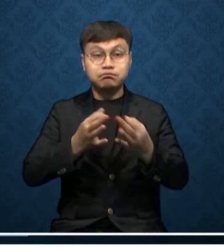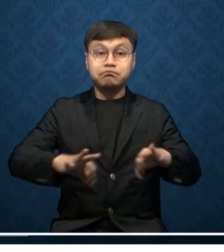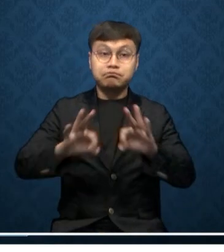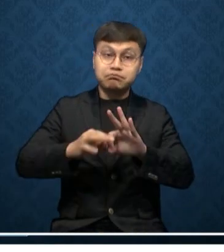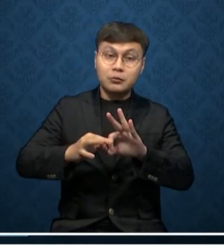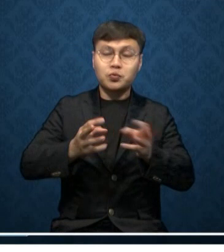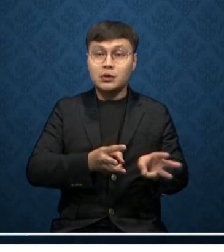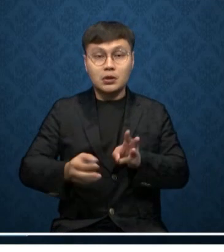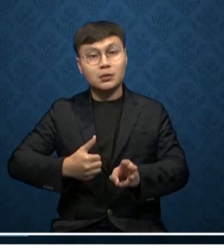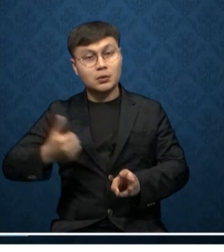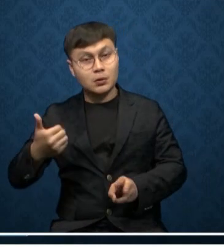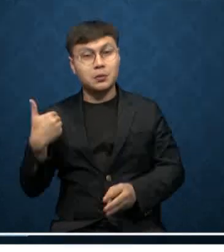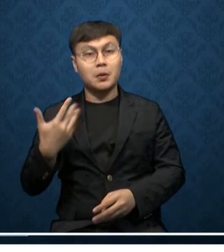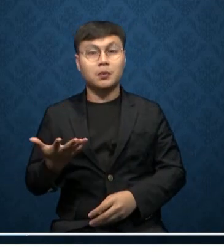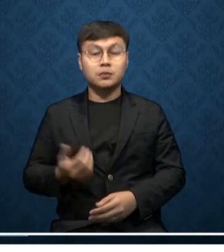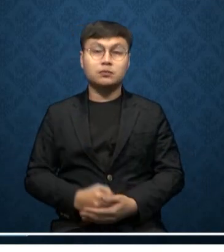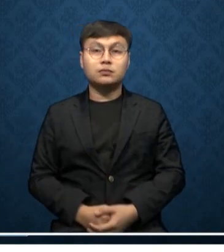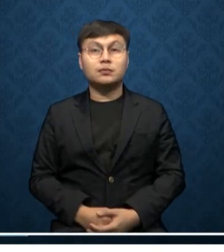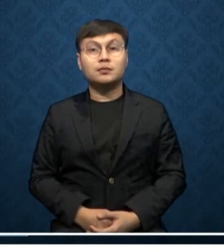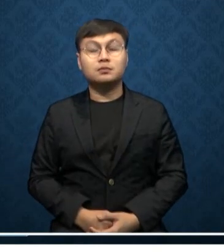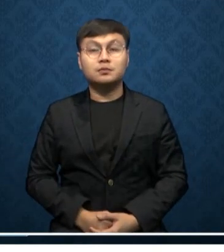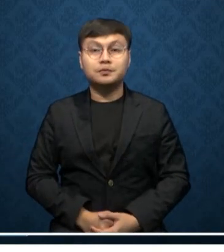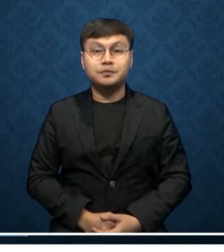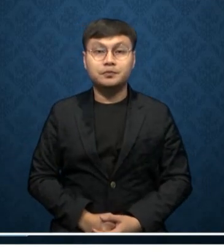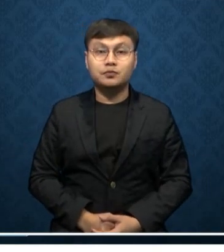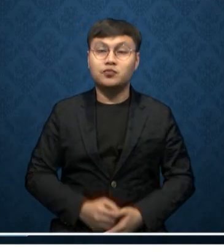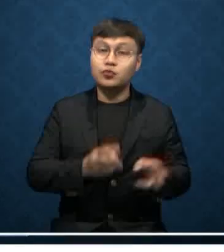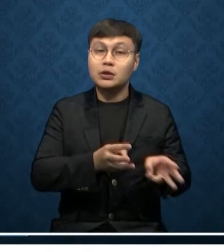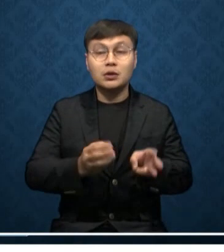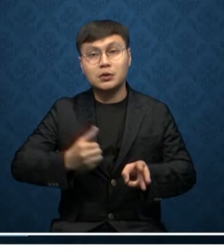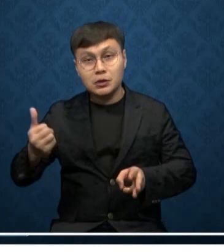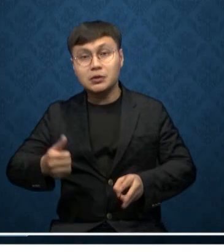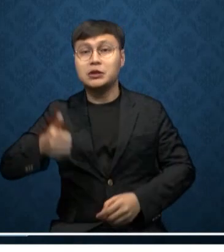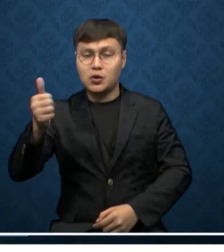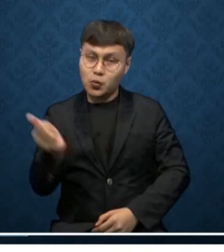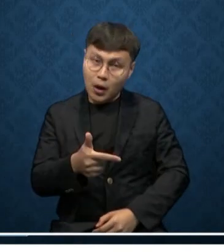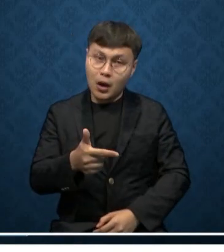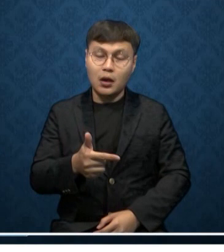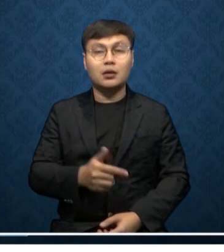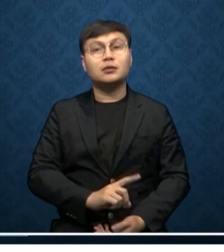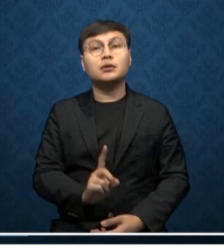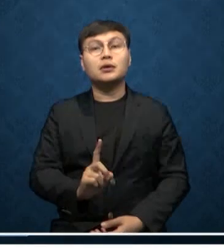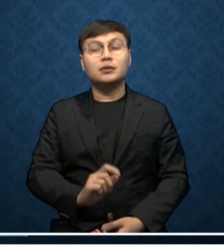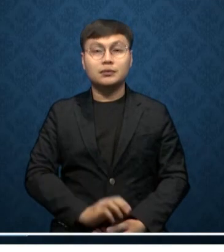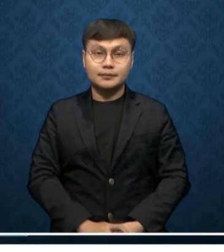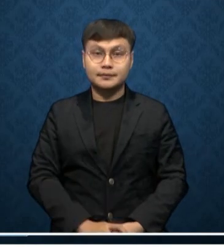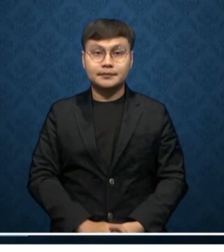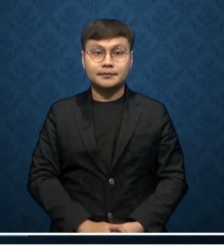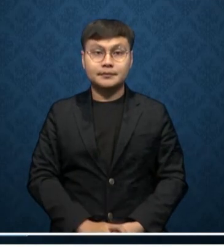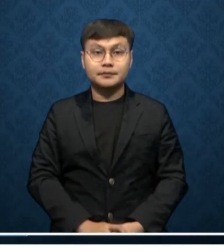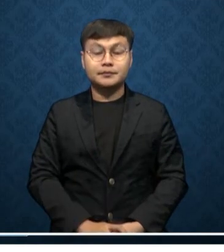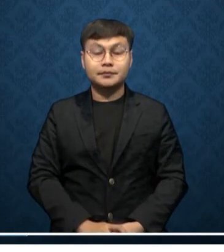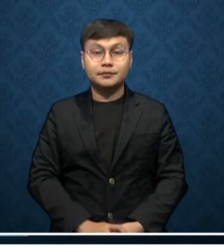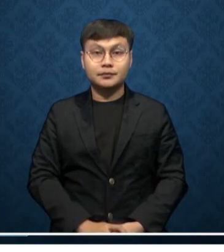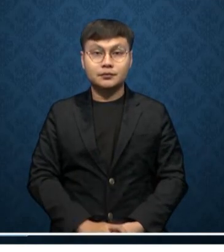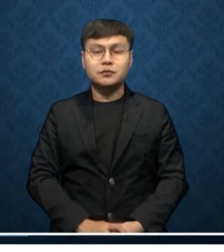อื่นหรือไม่วิธีการอื่นเนี่ยมันดีกว่าวิธีการที่ท่านคิดหรือเปล่าอย่างไรแล้วก็มันต้องไม่